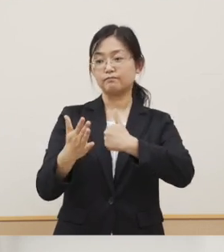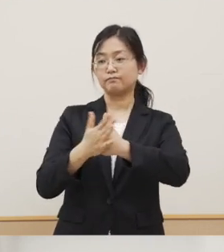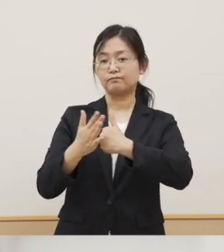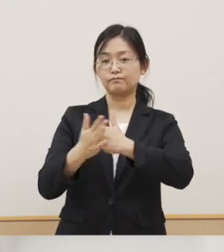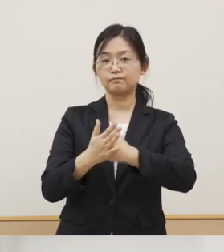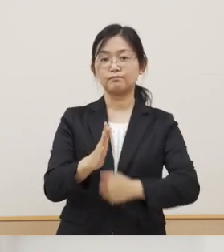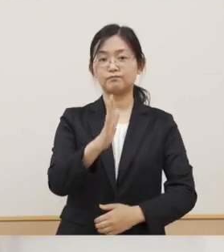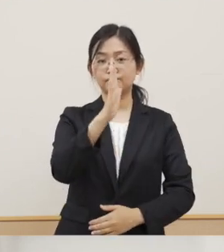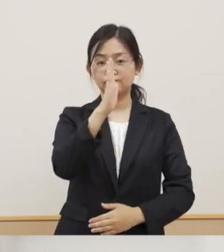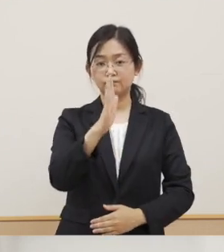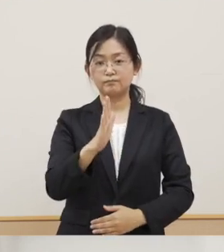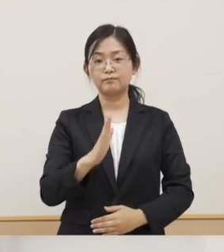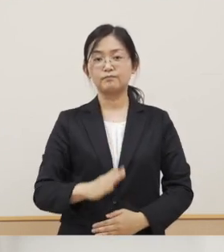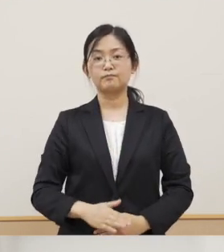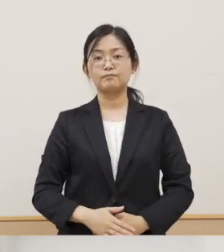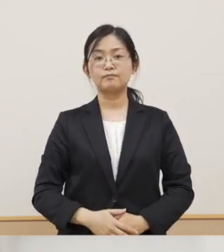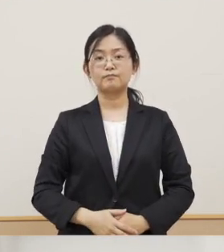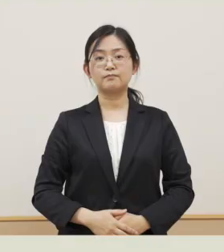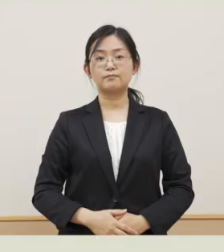するように努めましょう。